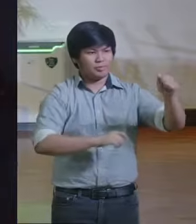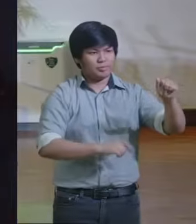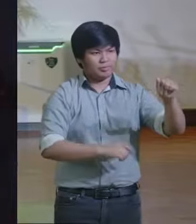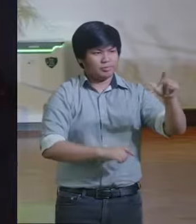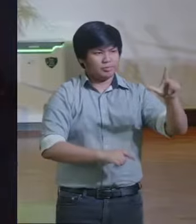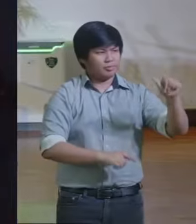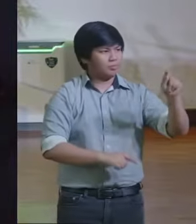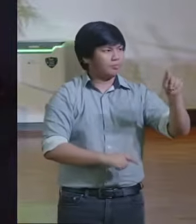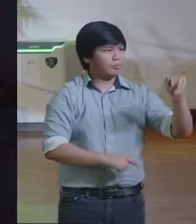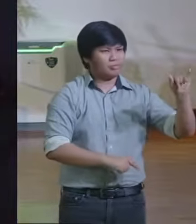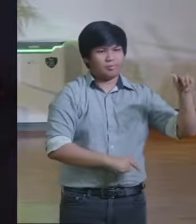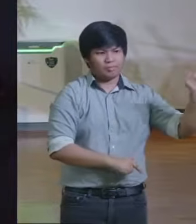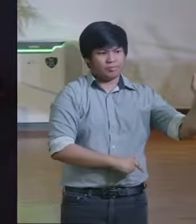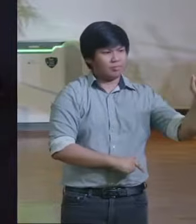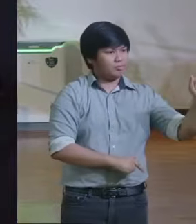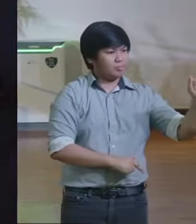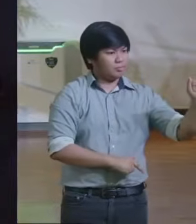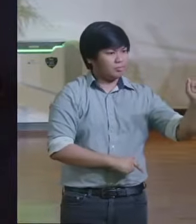taga-Galatians.